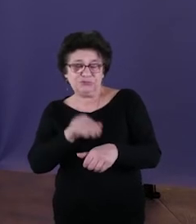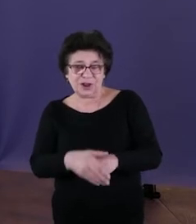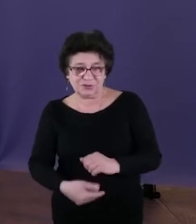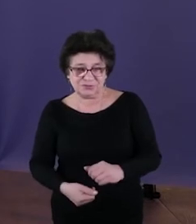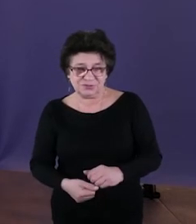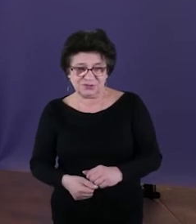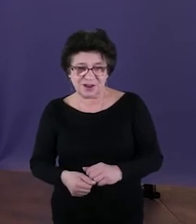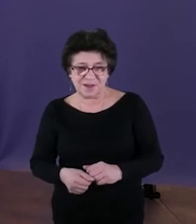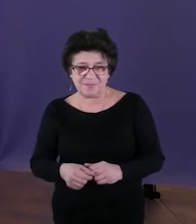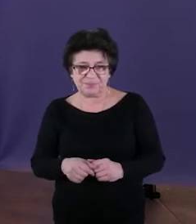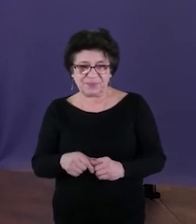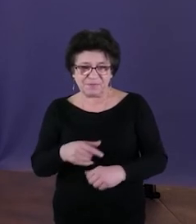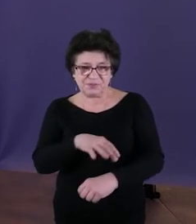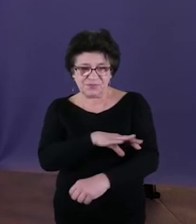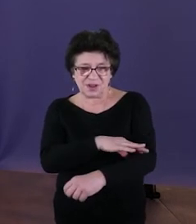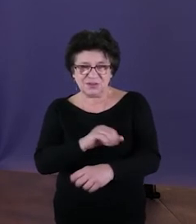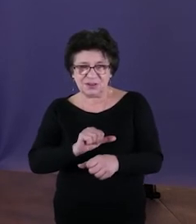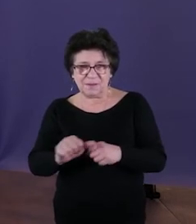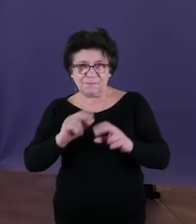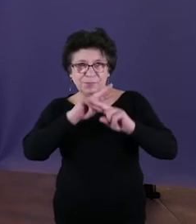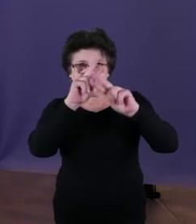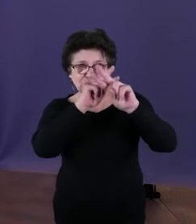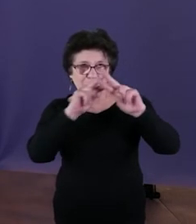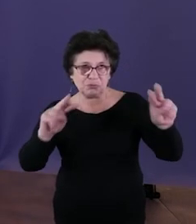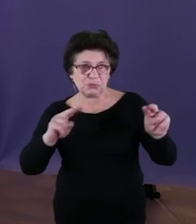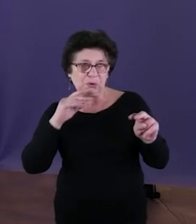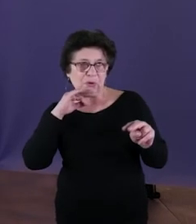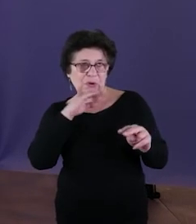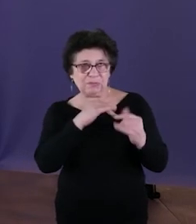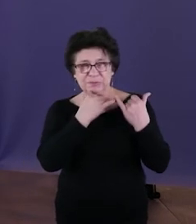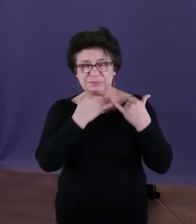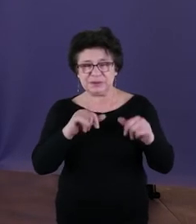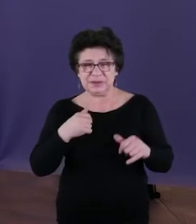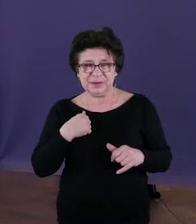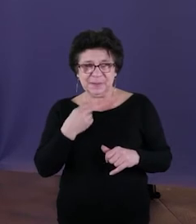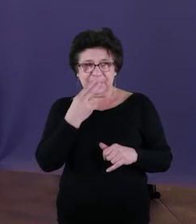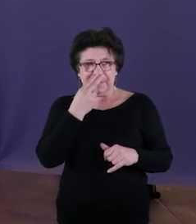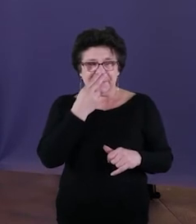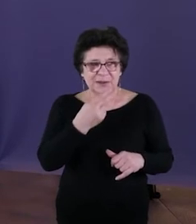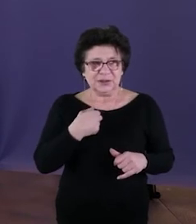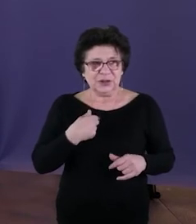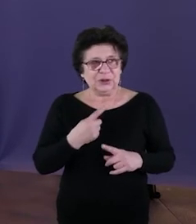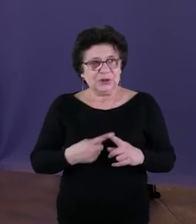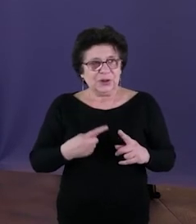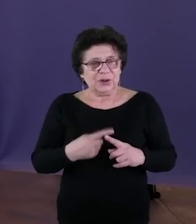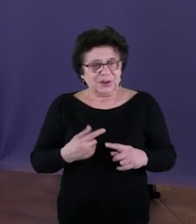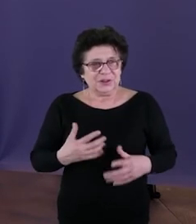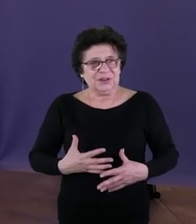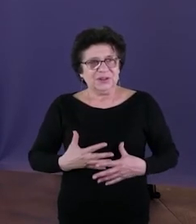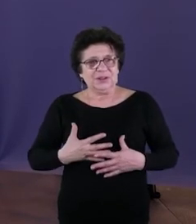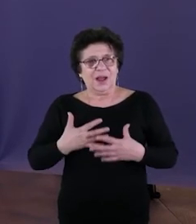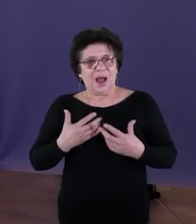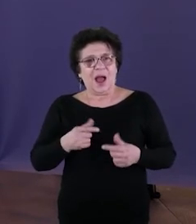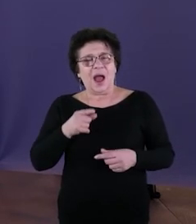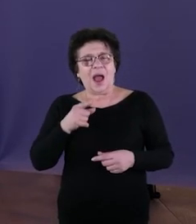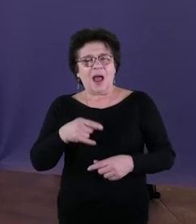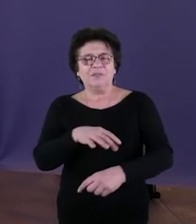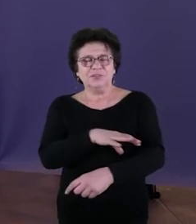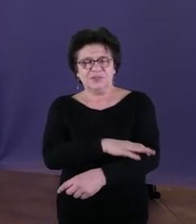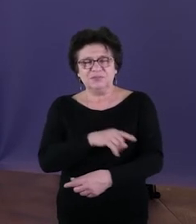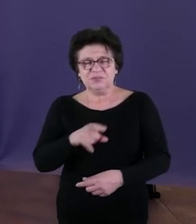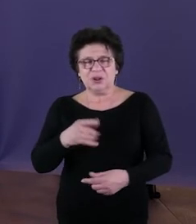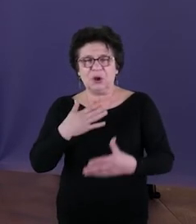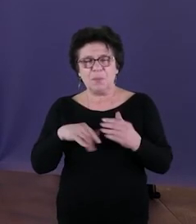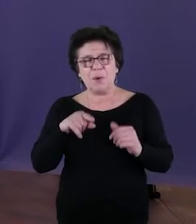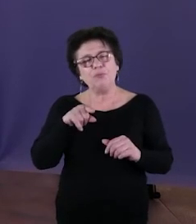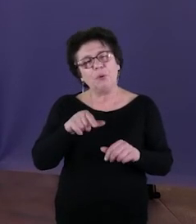kolorowymi wstążkami albo naklejkami zawsze na mnie działa także jestem lekko przerażona a oni go robią na szczęście więc